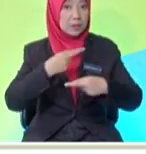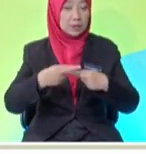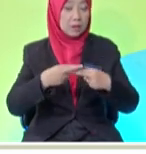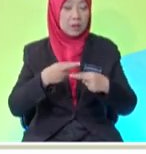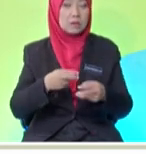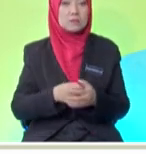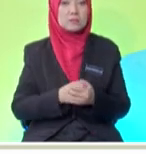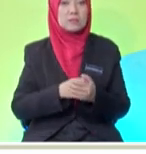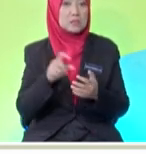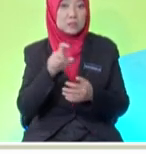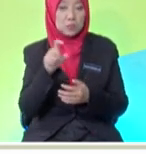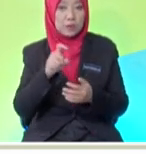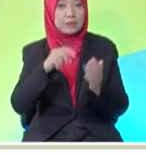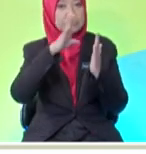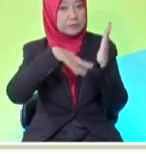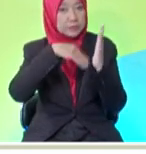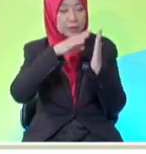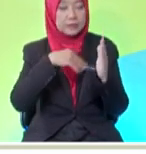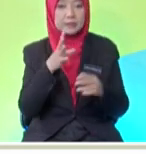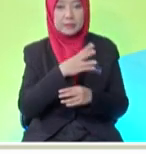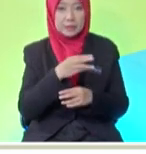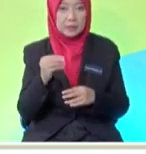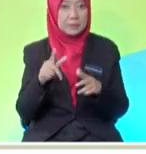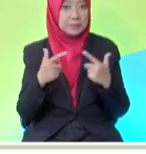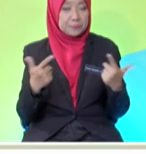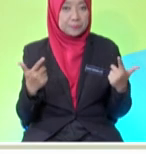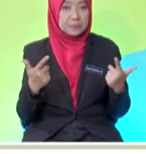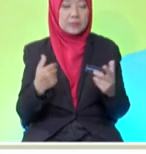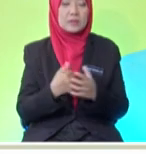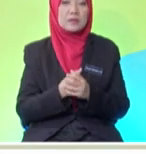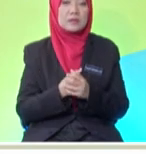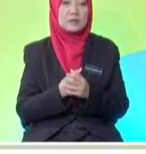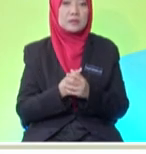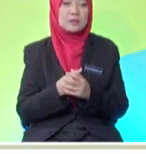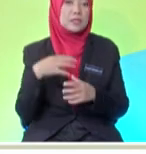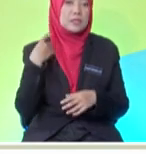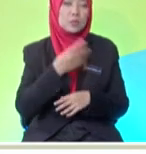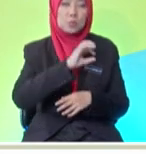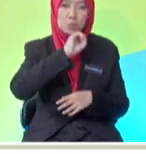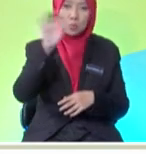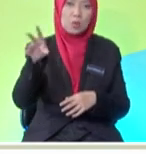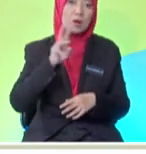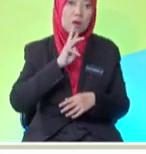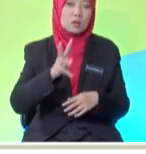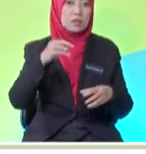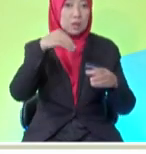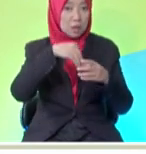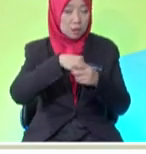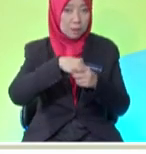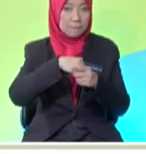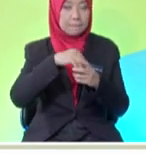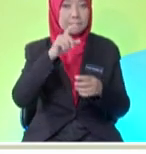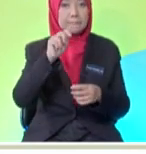Oke kaidah penyelenggaraan yang boleh dilakukan pada mesin penumpang udara ini yaitu itu kita membuang air yang terkandung di dalam tangki melalui